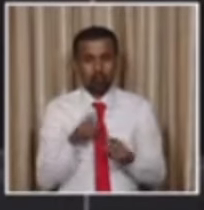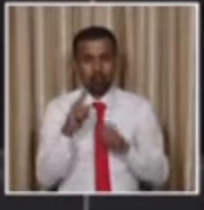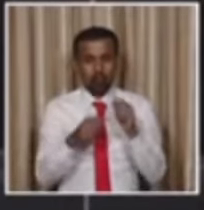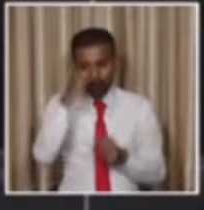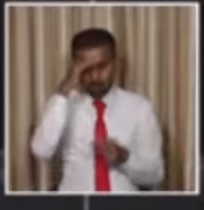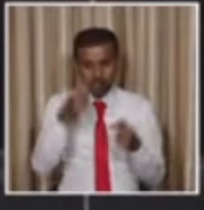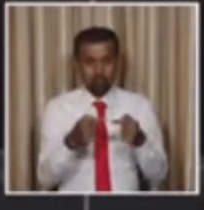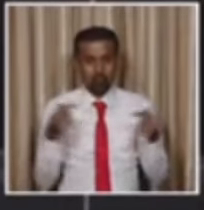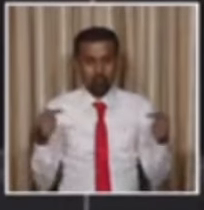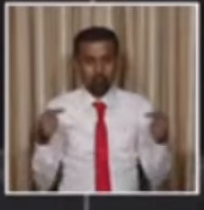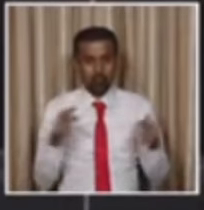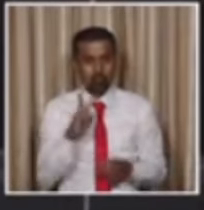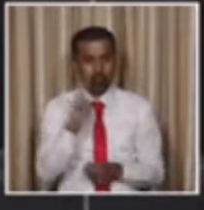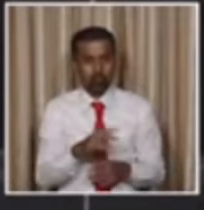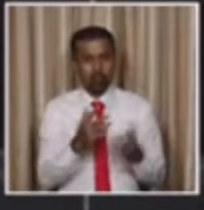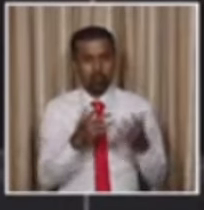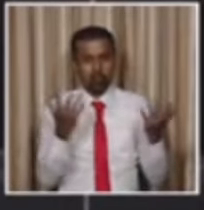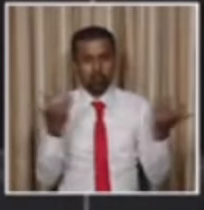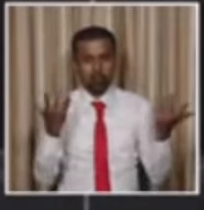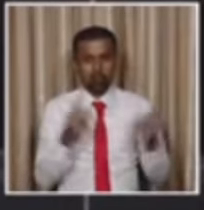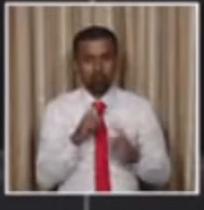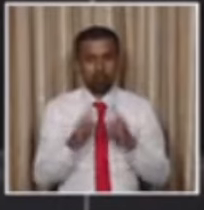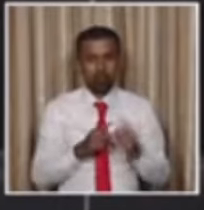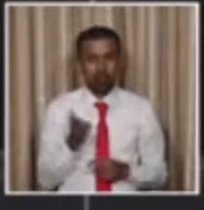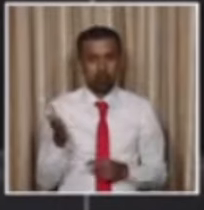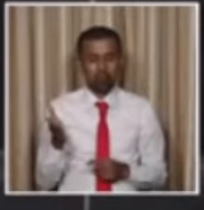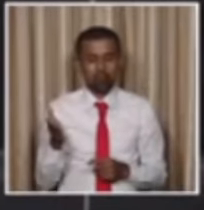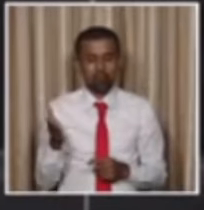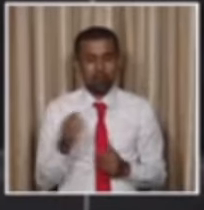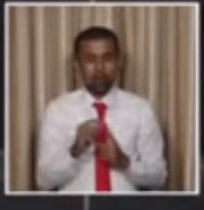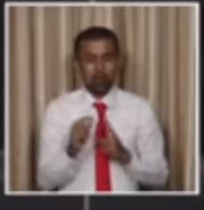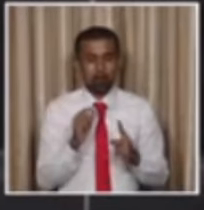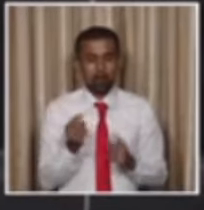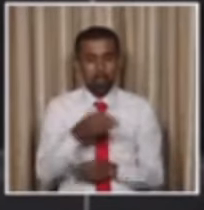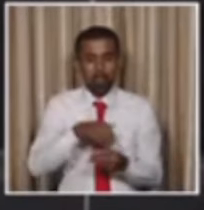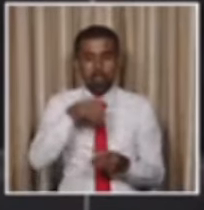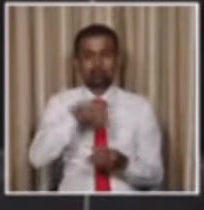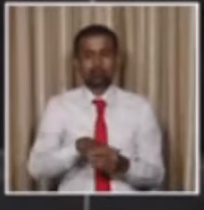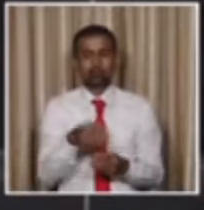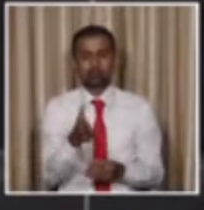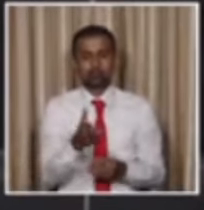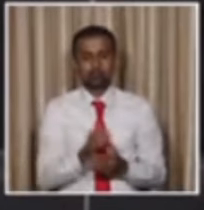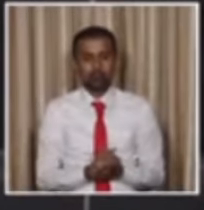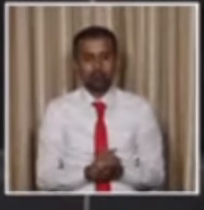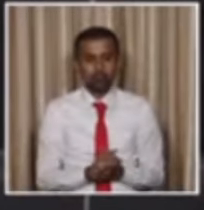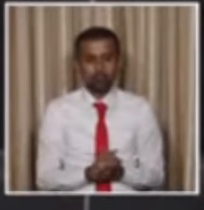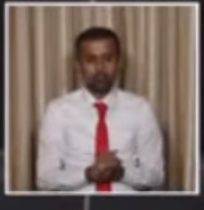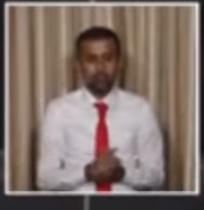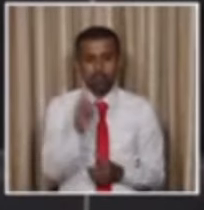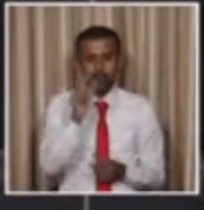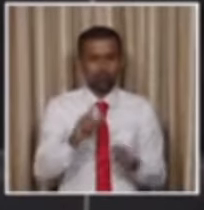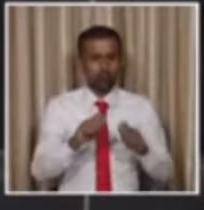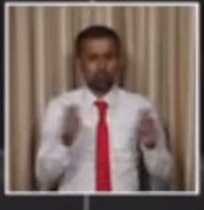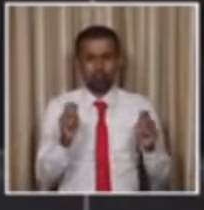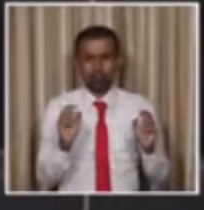කතානායකවරයෙක්ට වෙනසෝ තමයි විශ්වාසයක් නැහැ කියලා කතා කරන්නේ මේ පාර්ලිමේන්තුව ඇතුළේ ඉඳලා. එතුමා උල්ලංඝනය කරපු